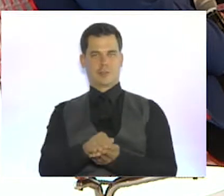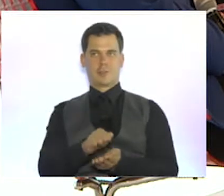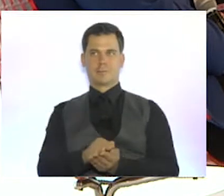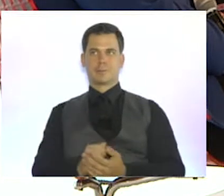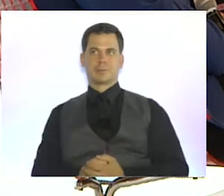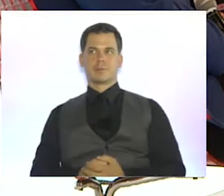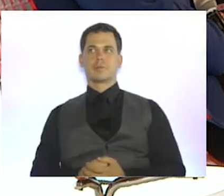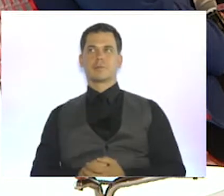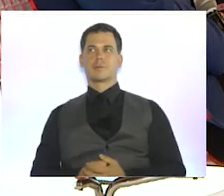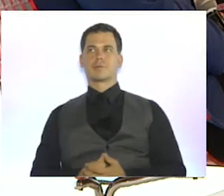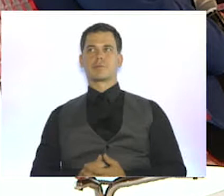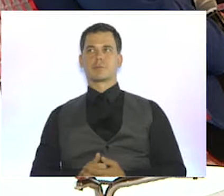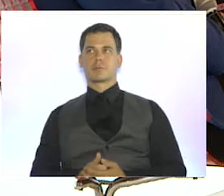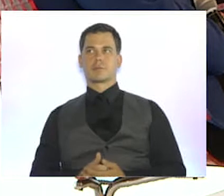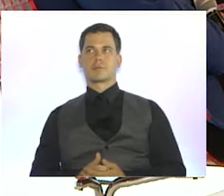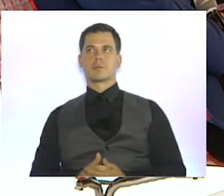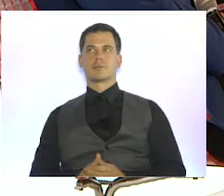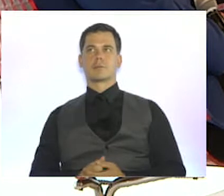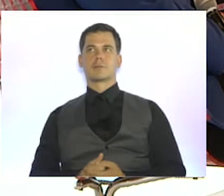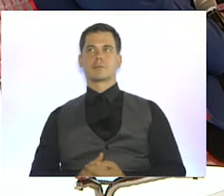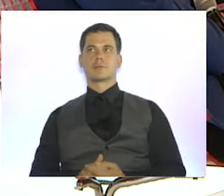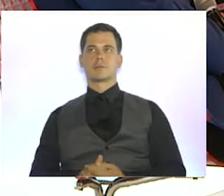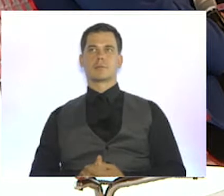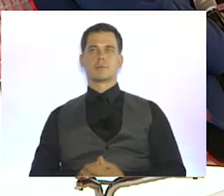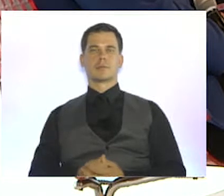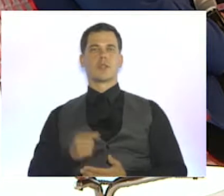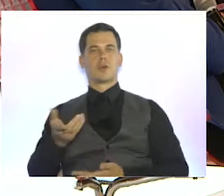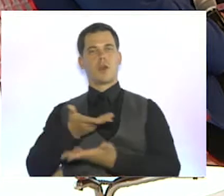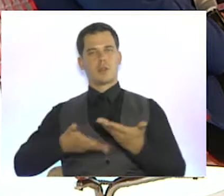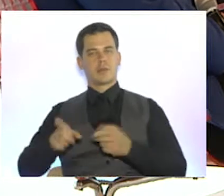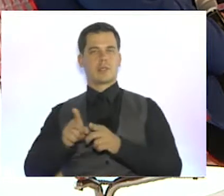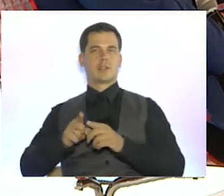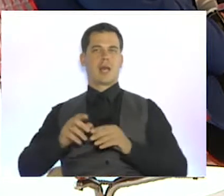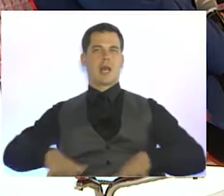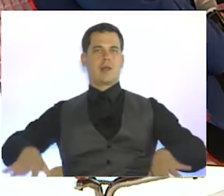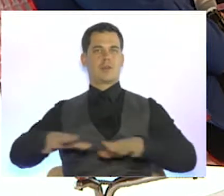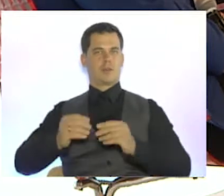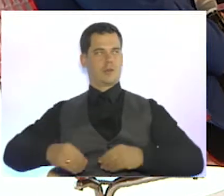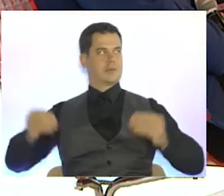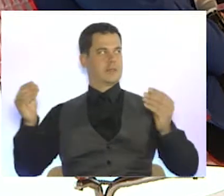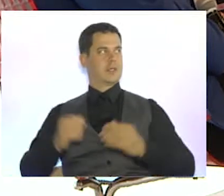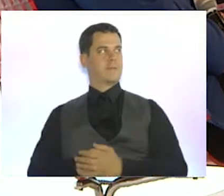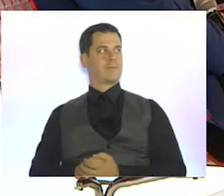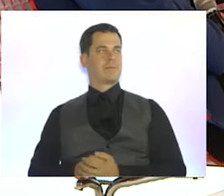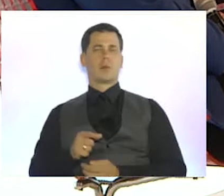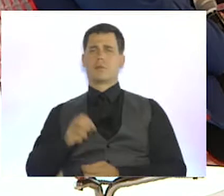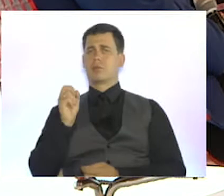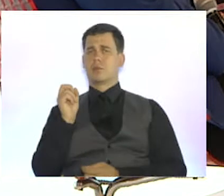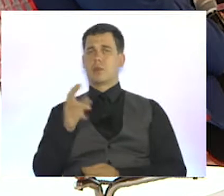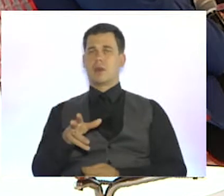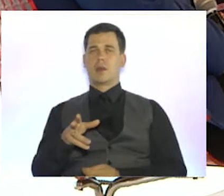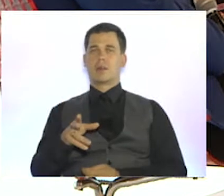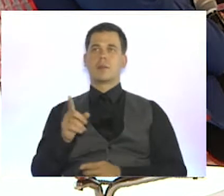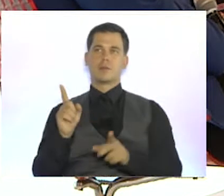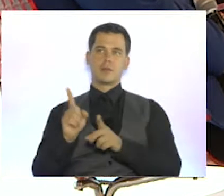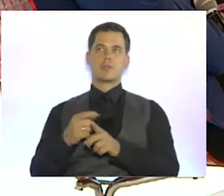takiej wymiany doświadczeń, ale także rozwoju gospodarki regionu. No oczywiście, że tak. Mamy do czynienia